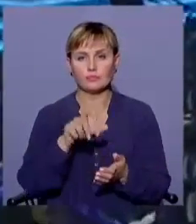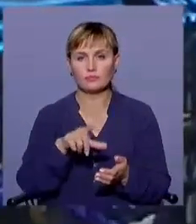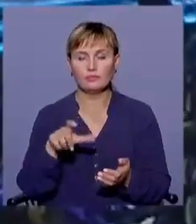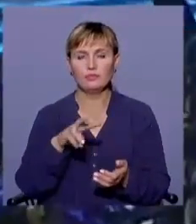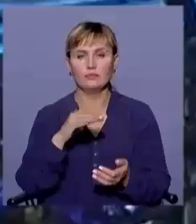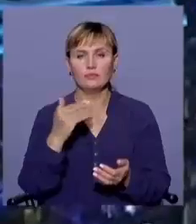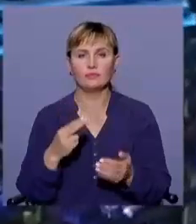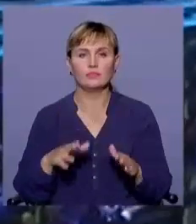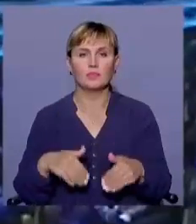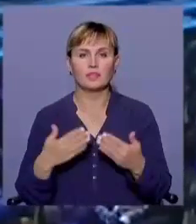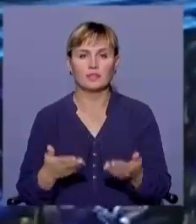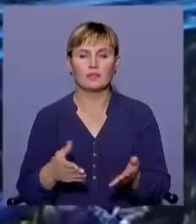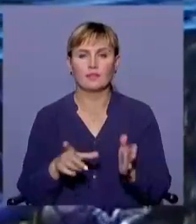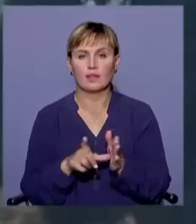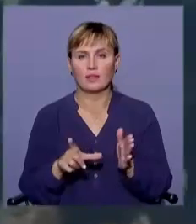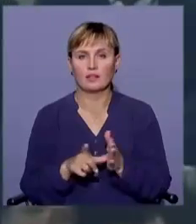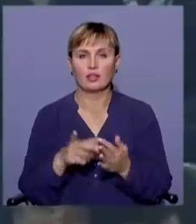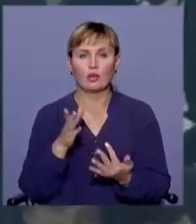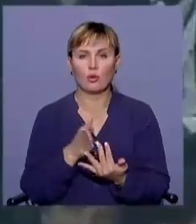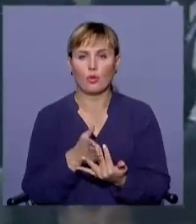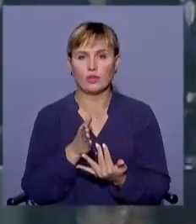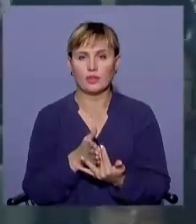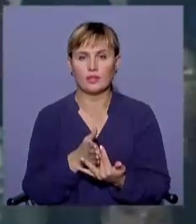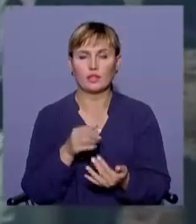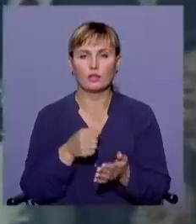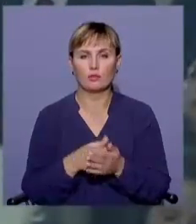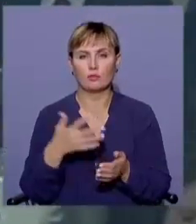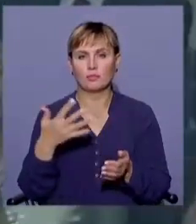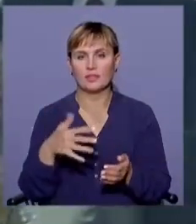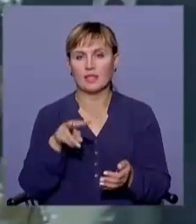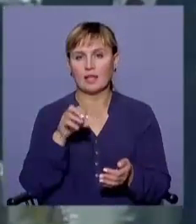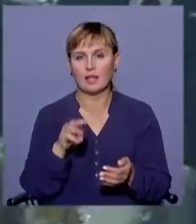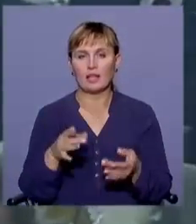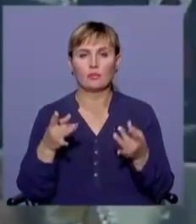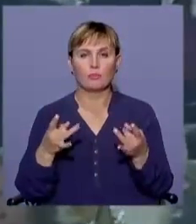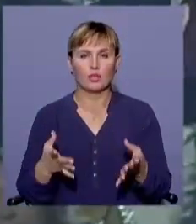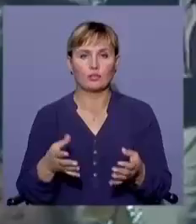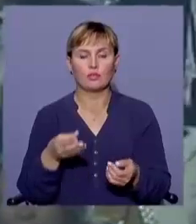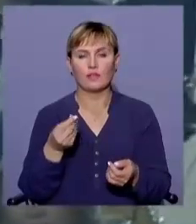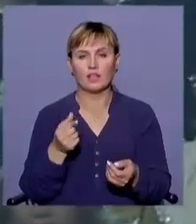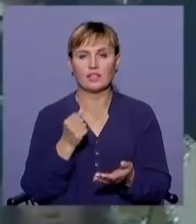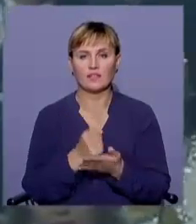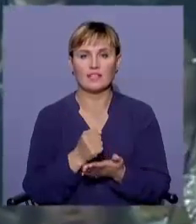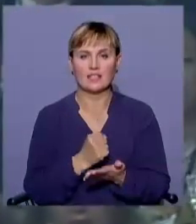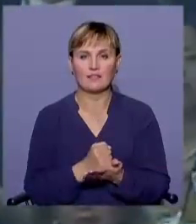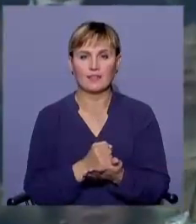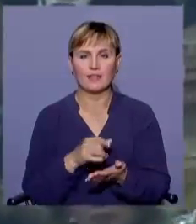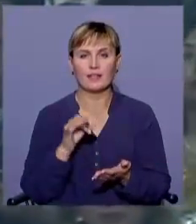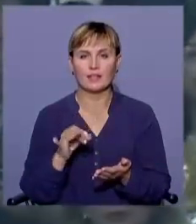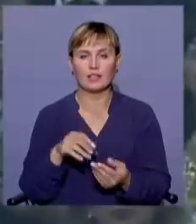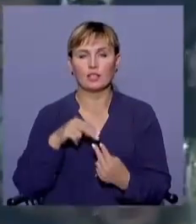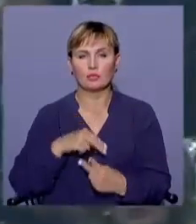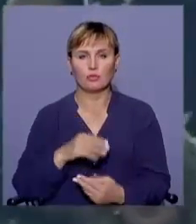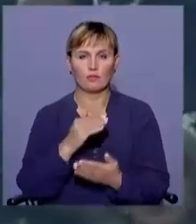предоставлены налоговые льготы до 50 лет. Упрощенные валютные, визовые и